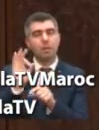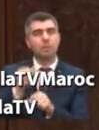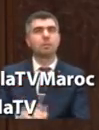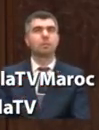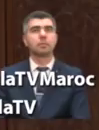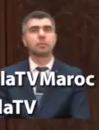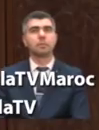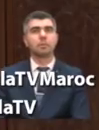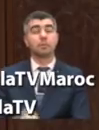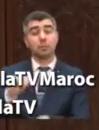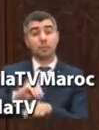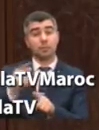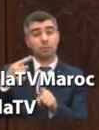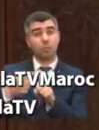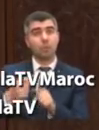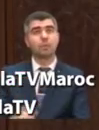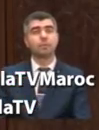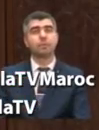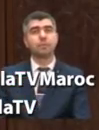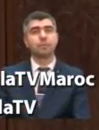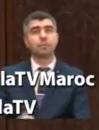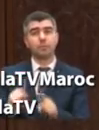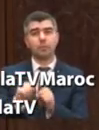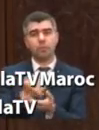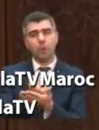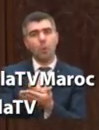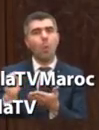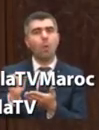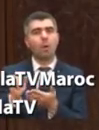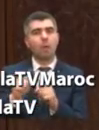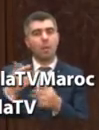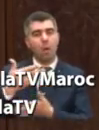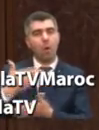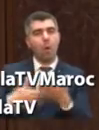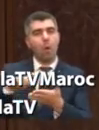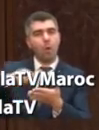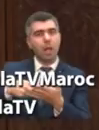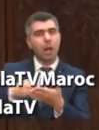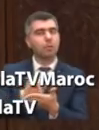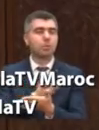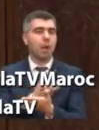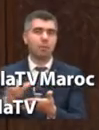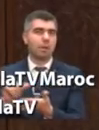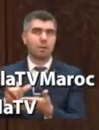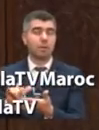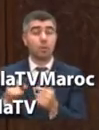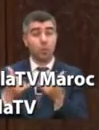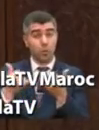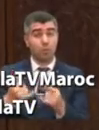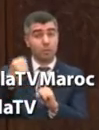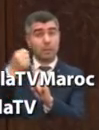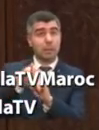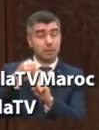ايضا بالتخلي عن التعاقد اليوم جودنا هذا النظام الاساسي.